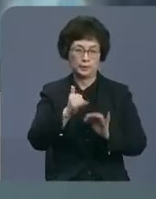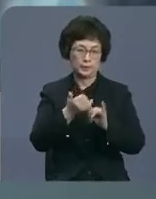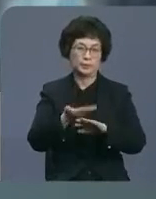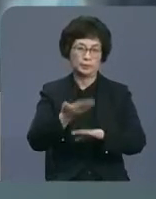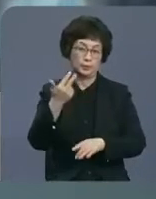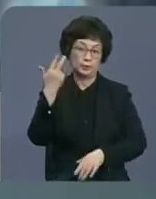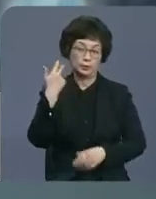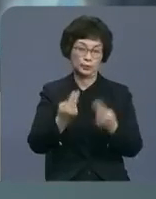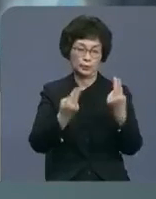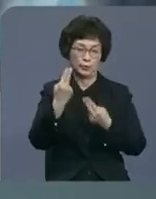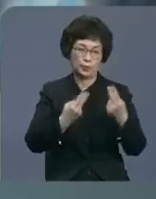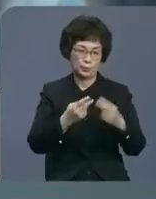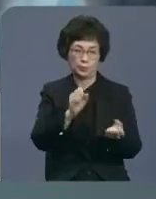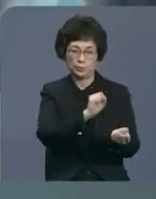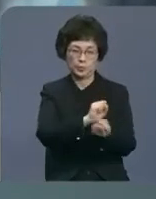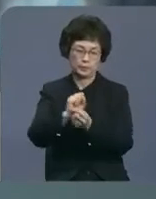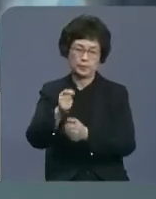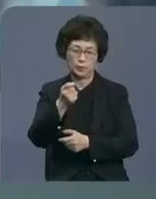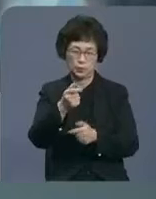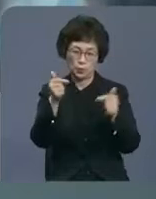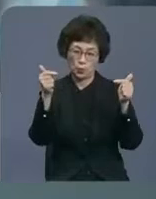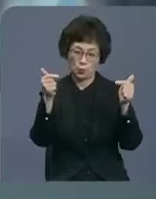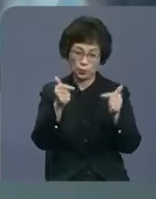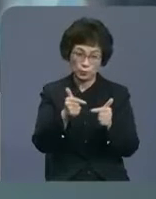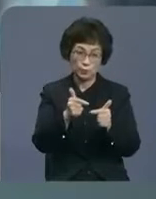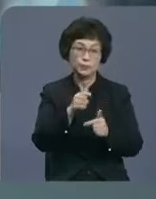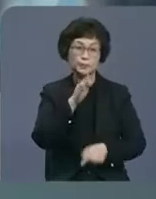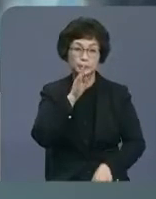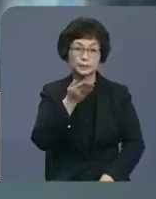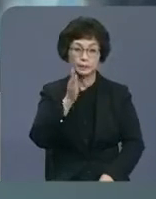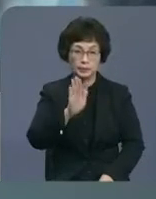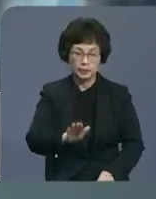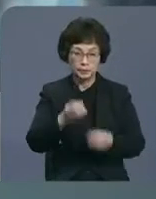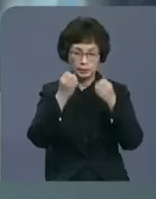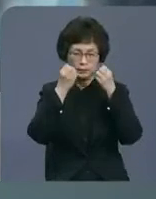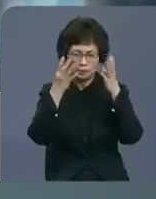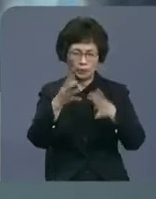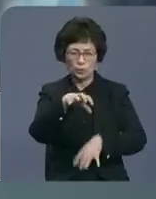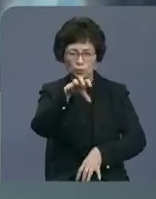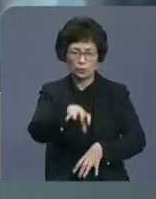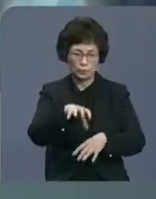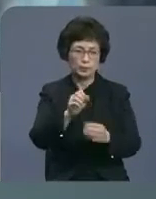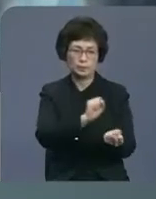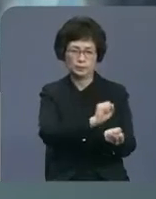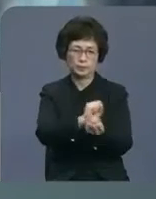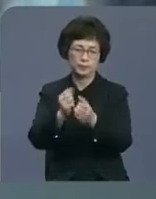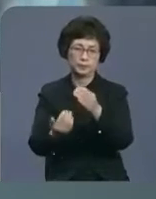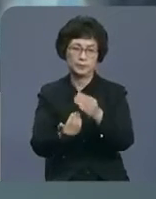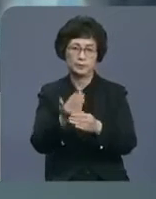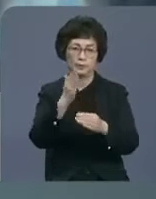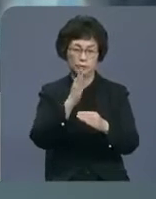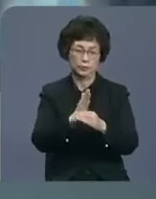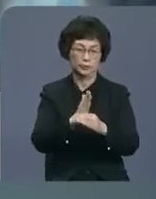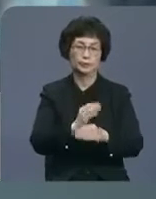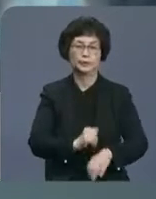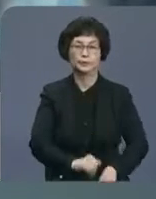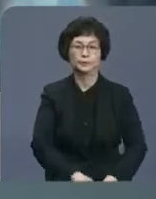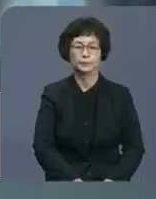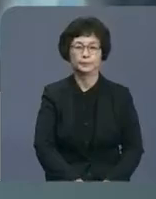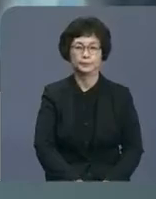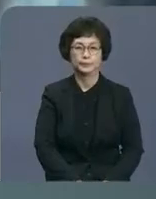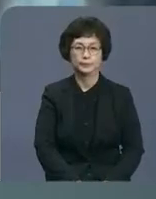지난주 보다는 확진 자수가 조금씩 줄어드는 모양새 긴 하지만 새로운 집단이 감염은 여전히 이어지고 있습니다 이준석 기자의